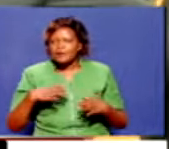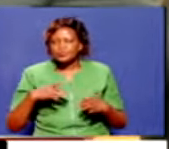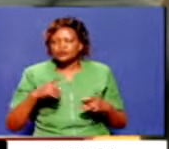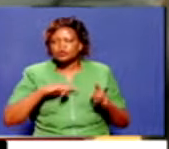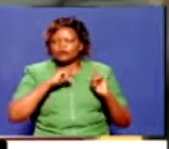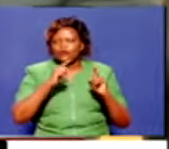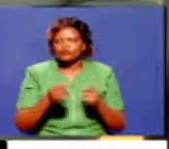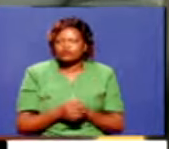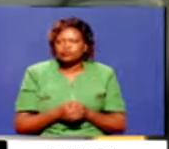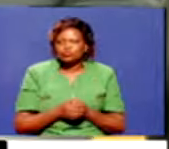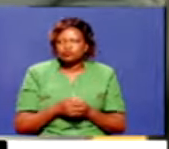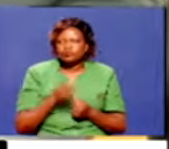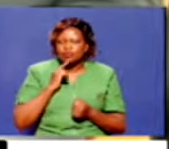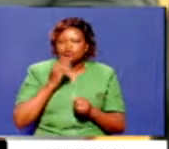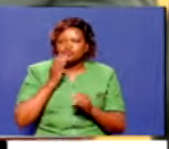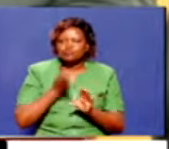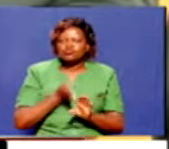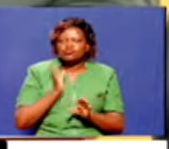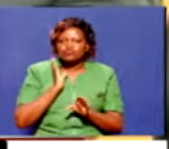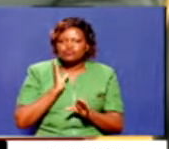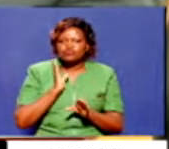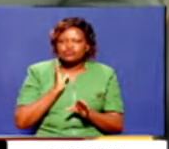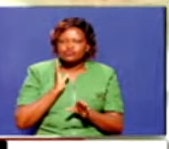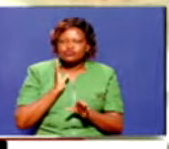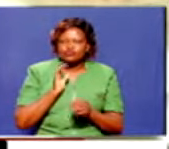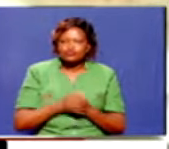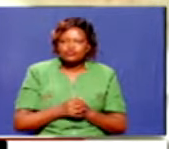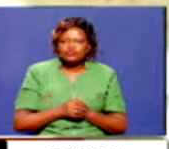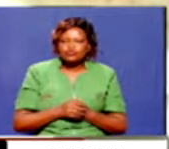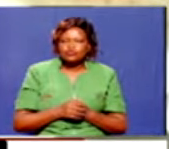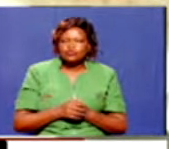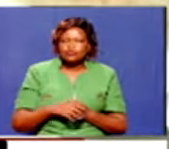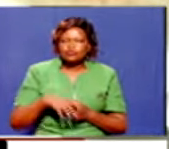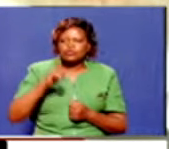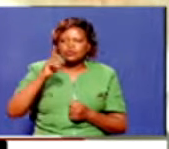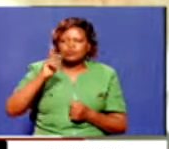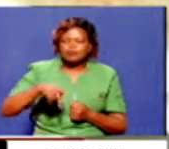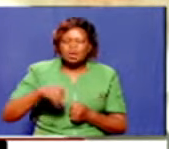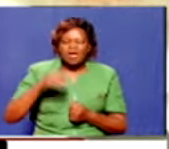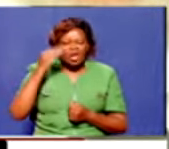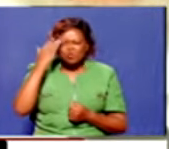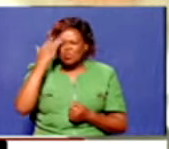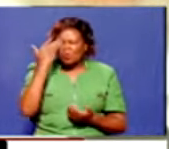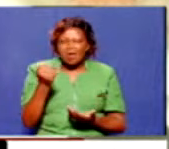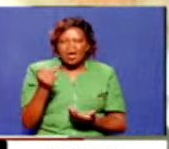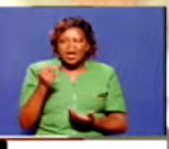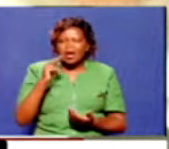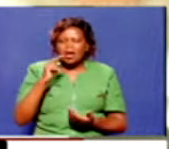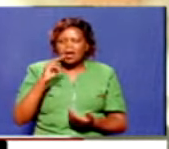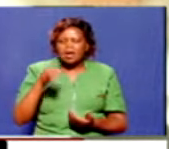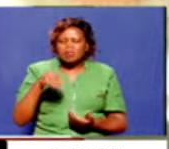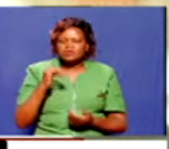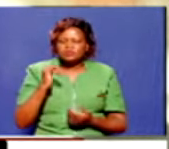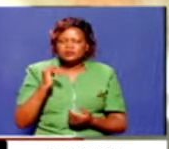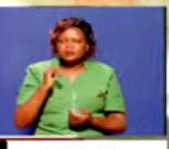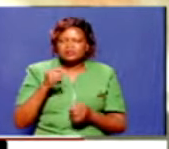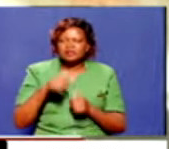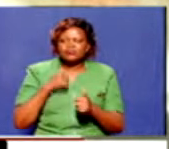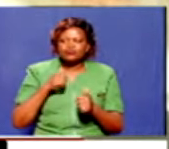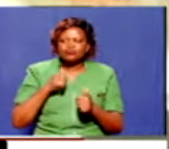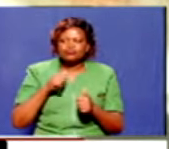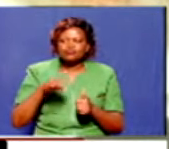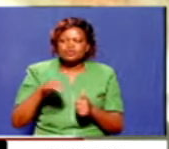kutaka kuondolewa kwa mkurugenzi mkuu wa mashtaka ya umma. The reason why Mr. Nurdin Haji has refused to take any criminal